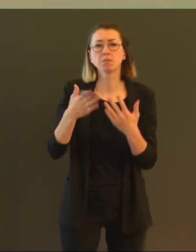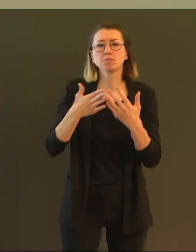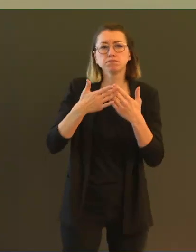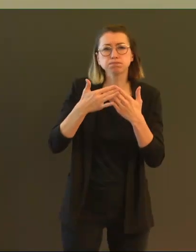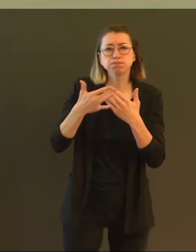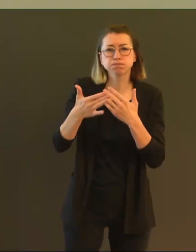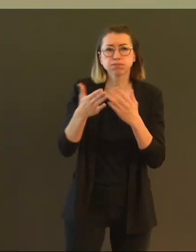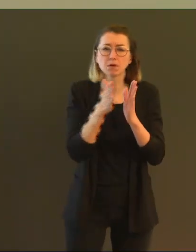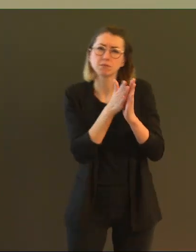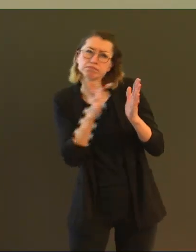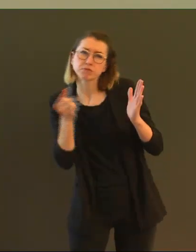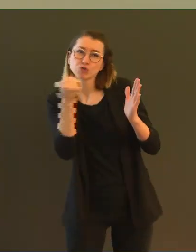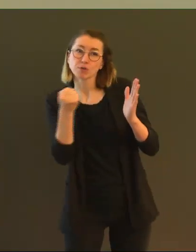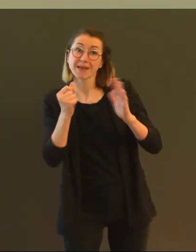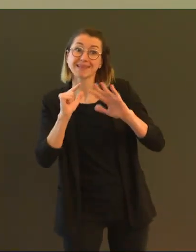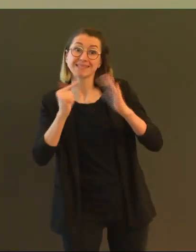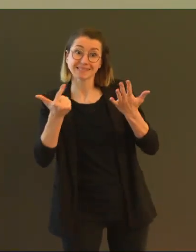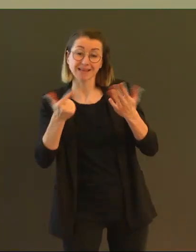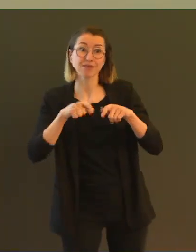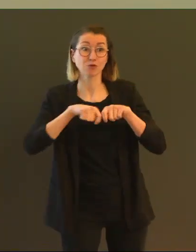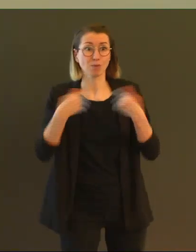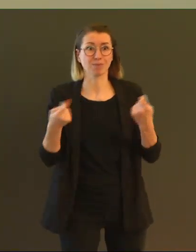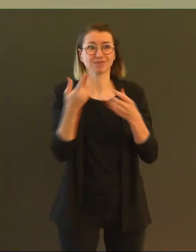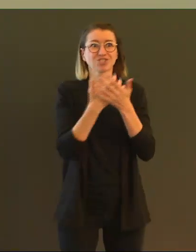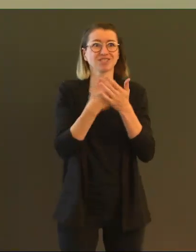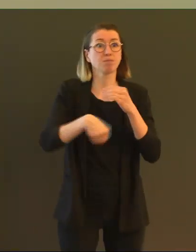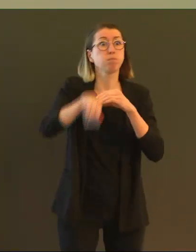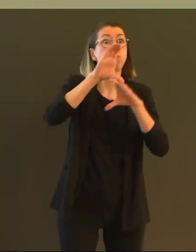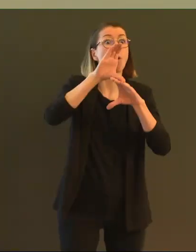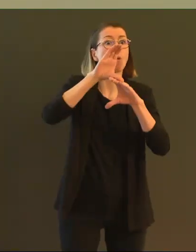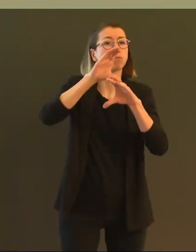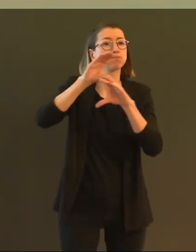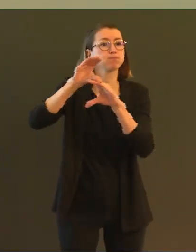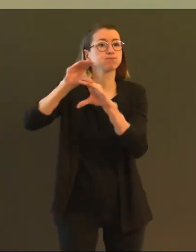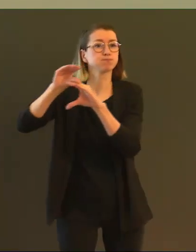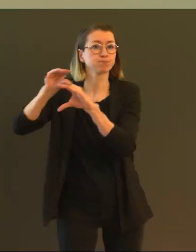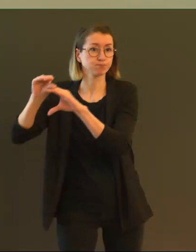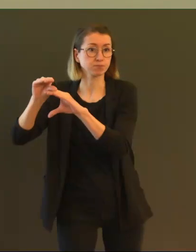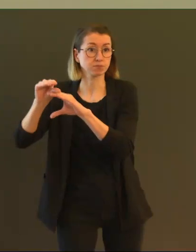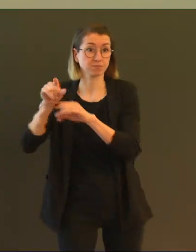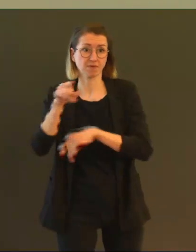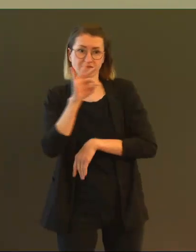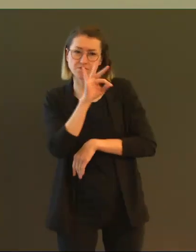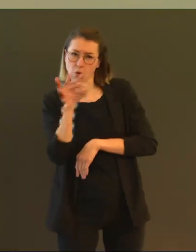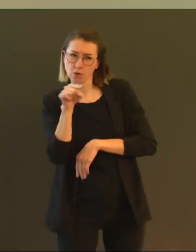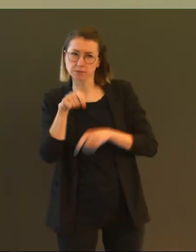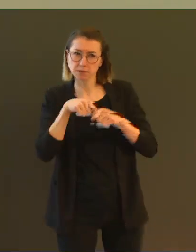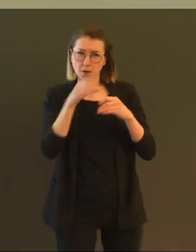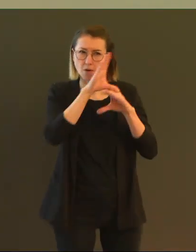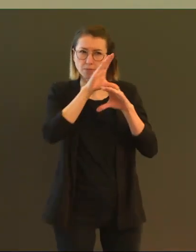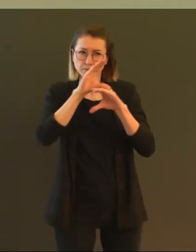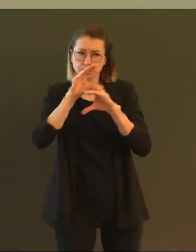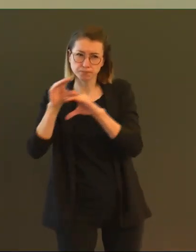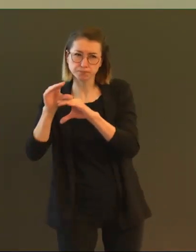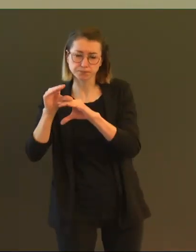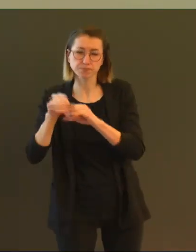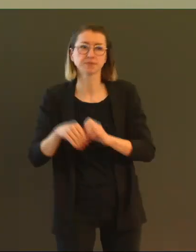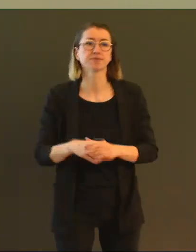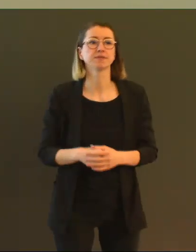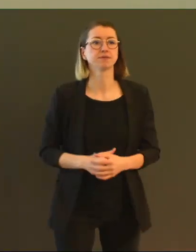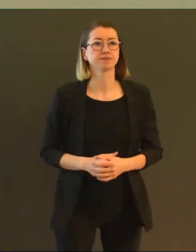16, commencer à diminuer, entre autres en Italie et en France. La même chose en semaine 17 encore, au niveau